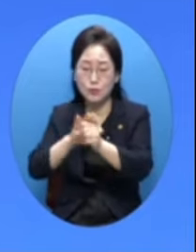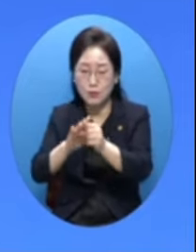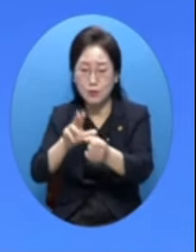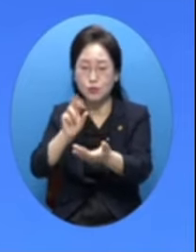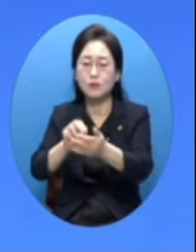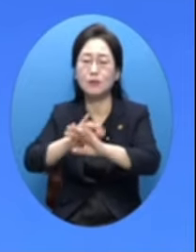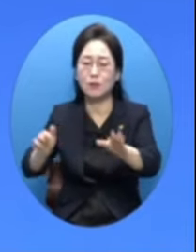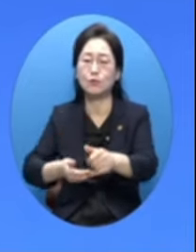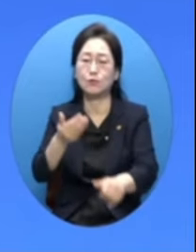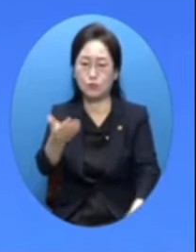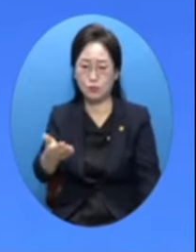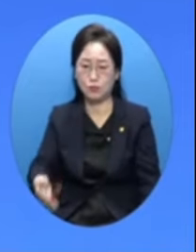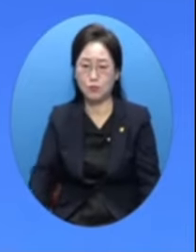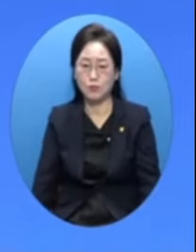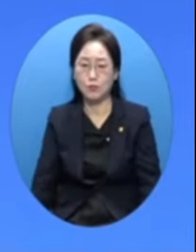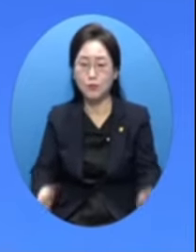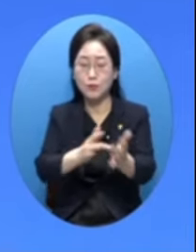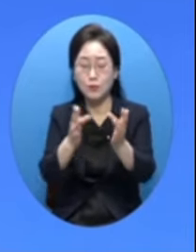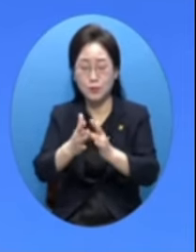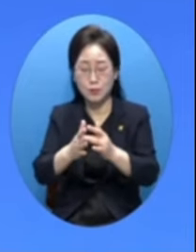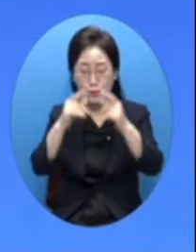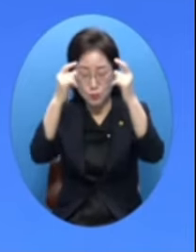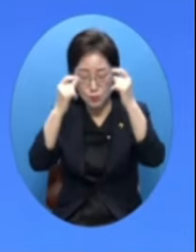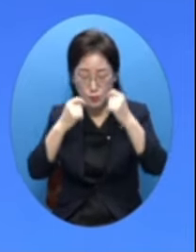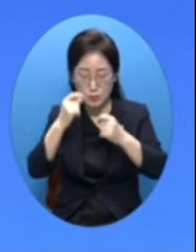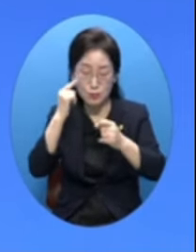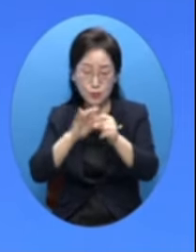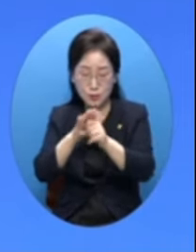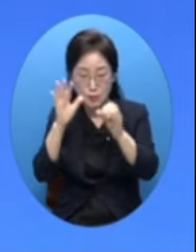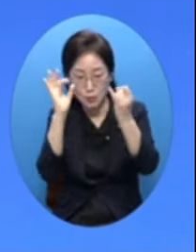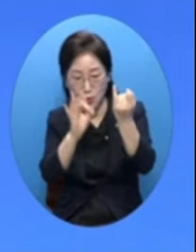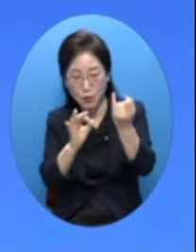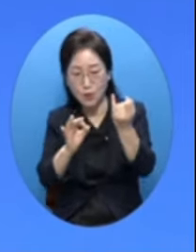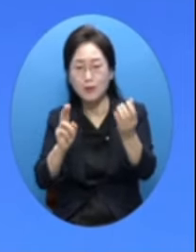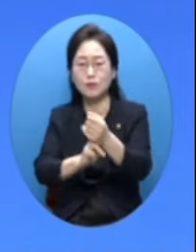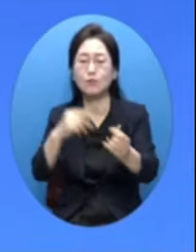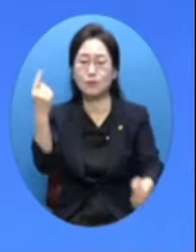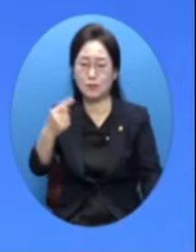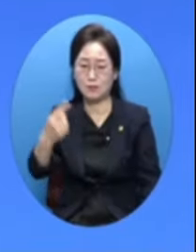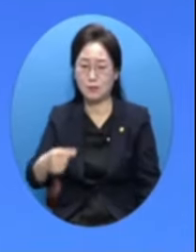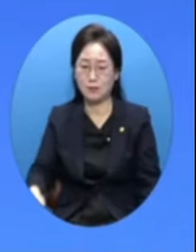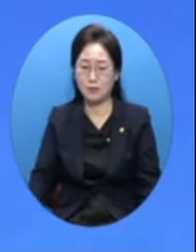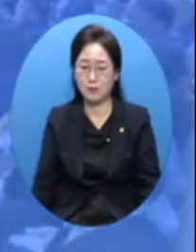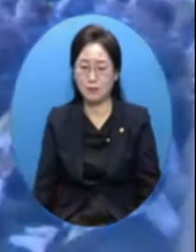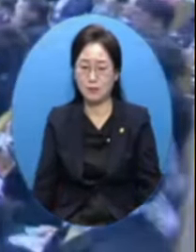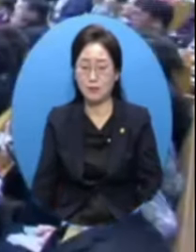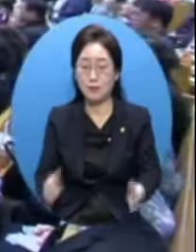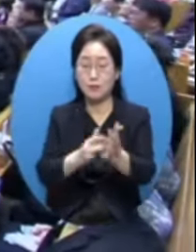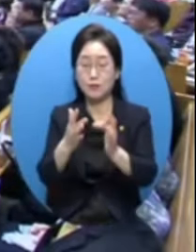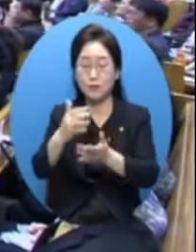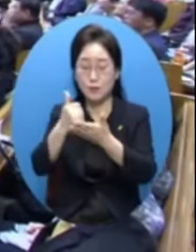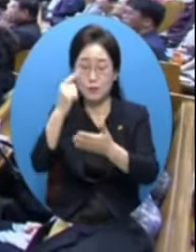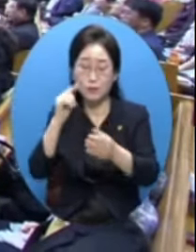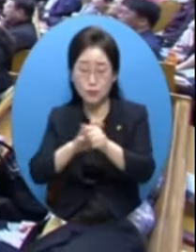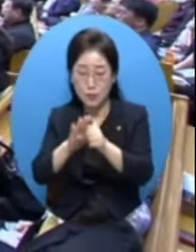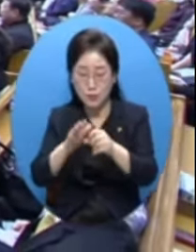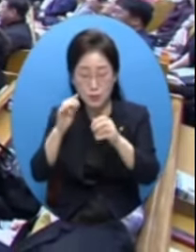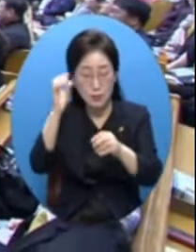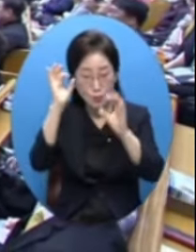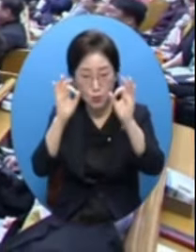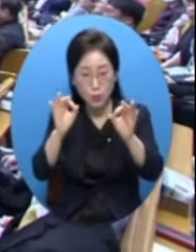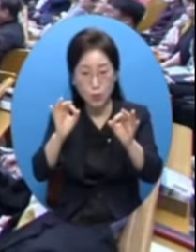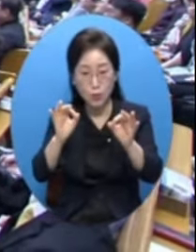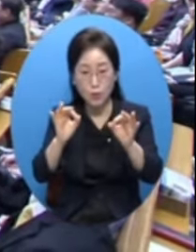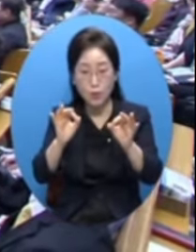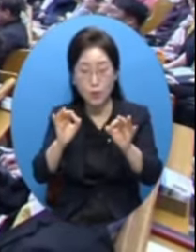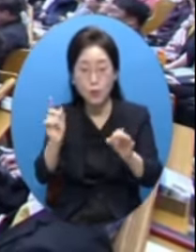것입니다. 예수께서 불쌍히 보실 때 기적이 일어나는 것입니다. 예수님께서 불쌍히 보실 때 앞을 못